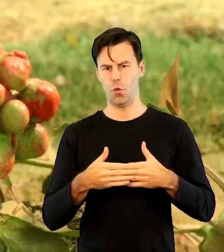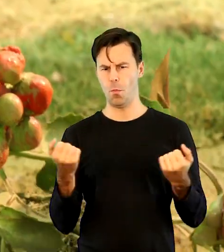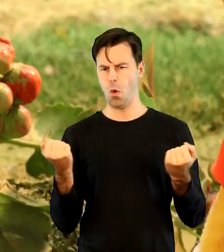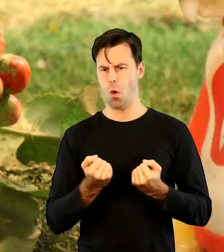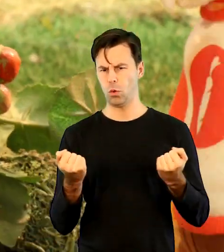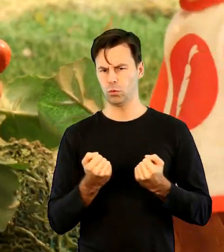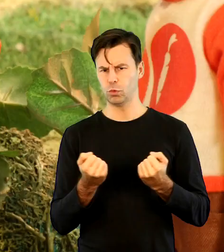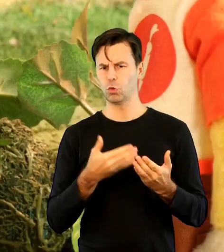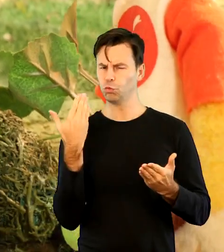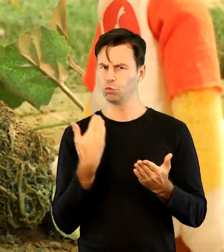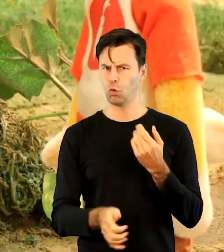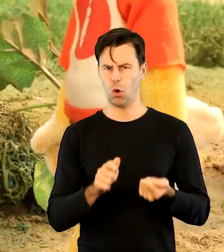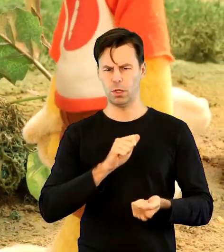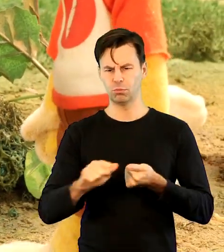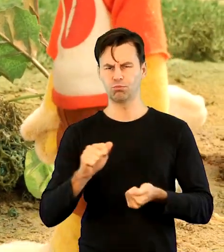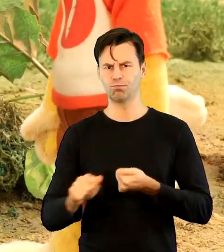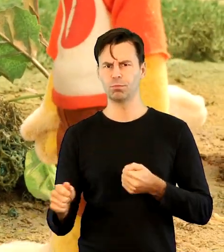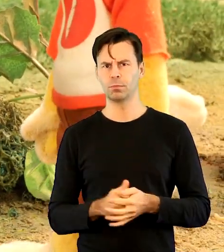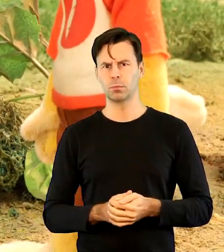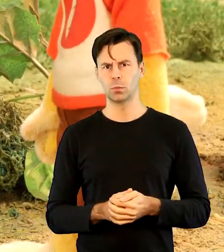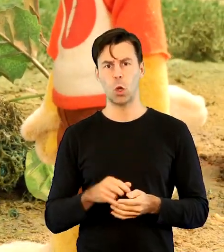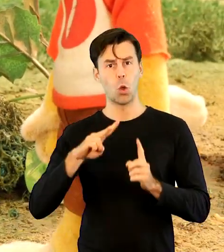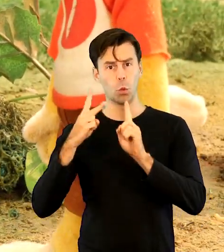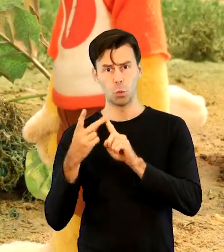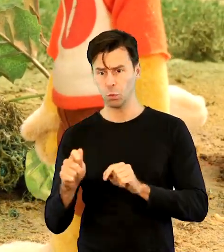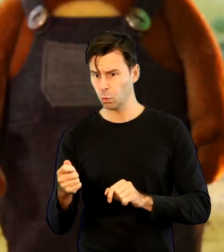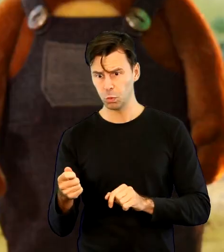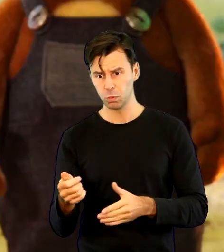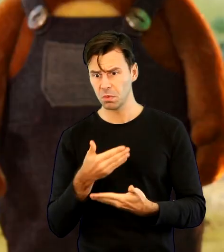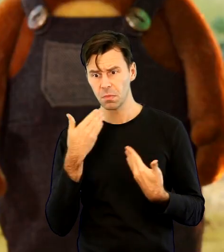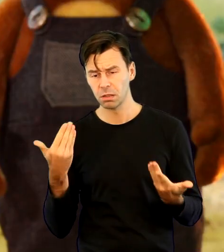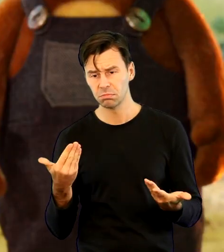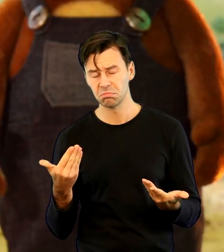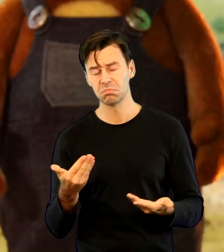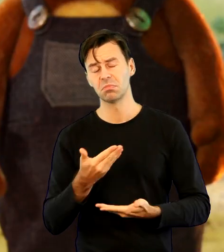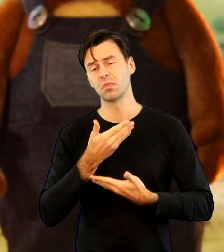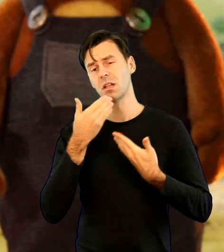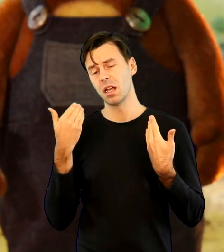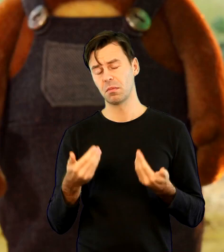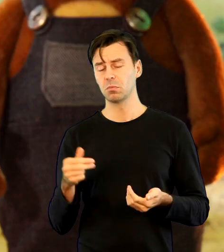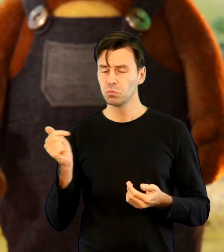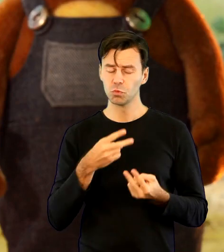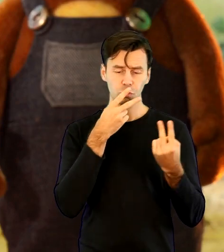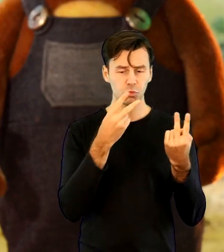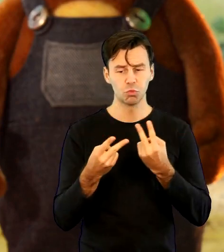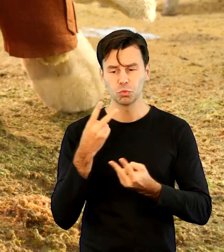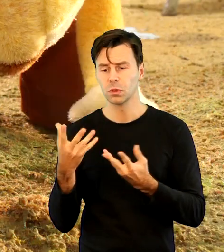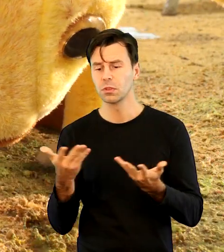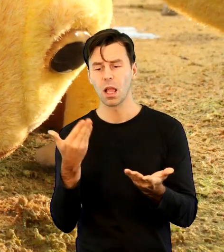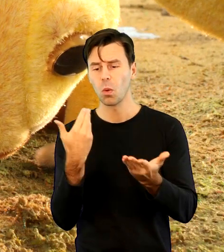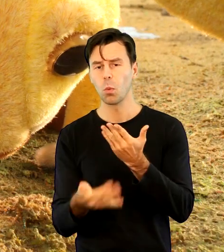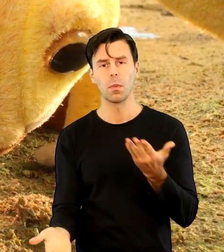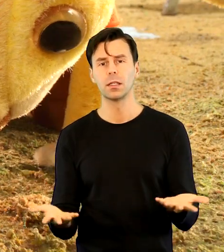solidne. Szkoda niszczyć. Nie ma zapasowego klucza? Niestety, szukajmy. Może gdzieś upadł?